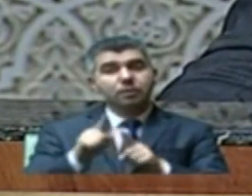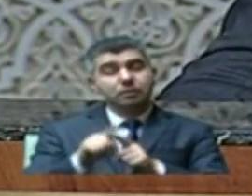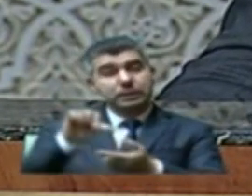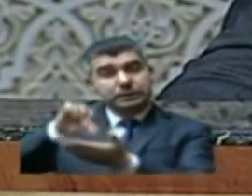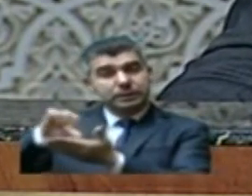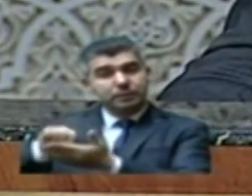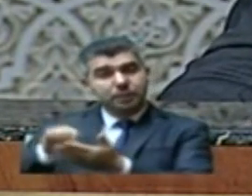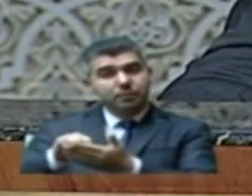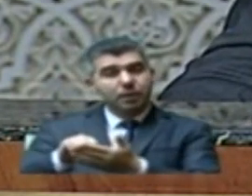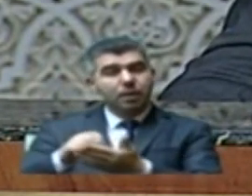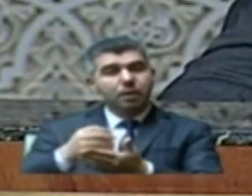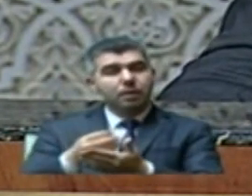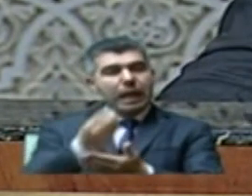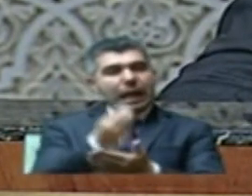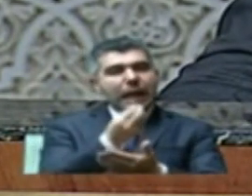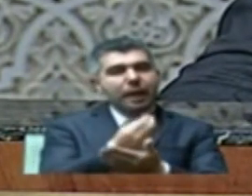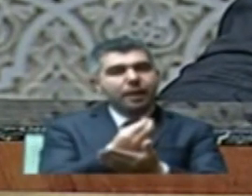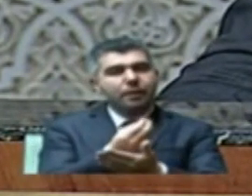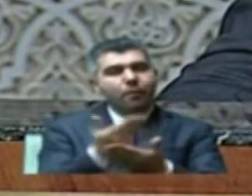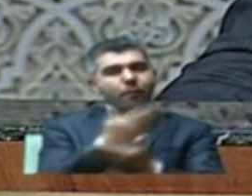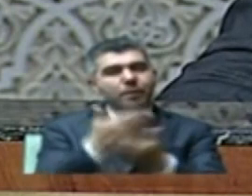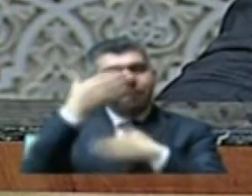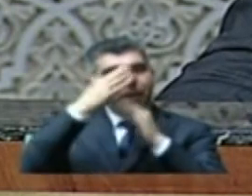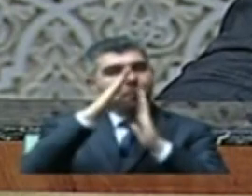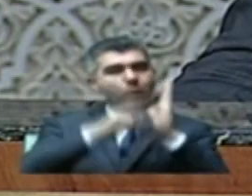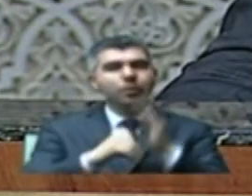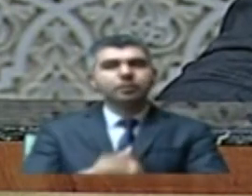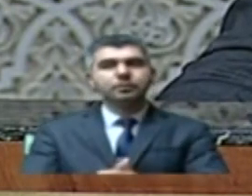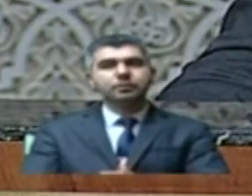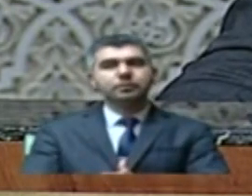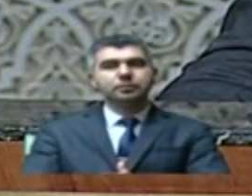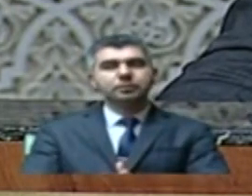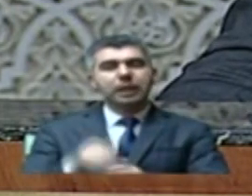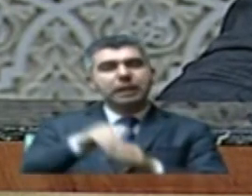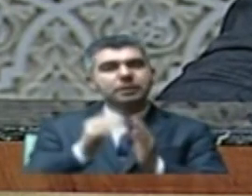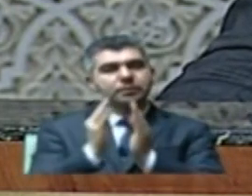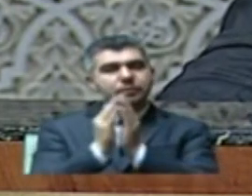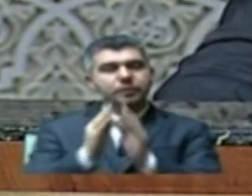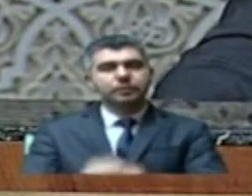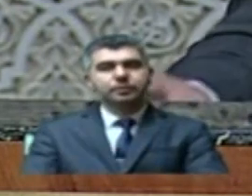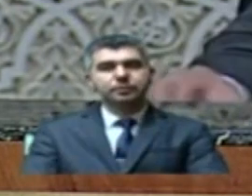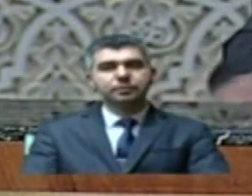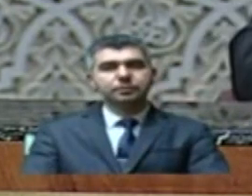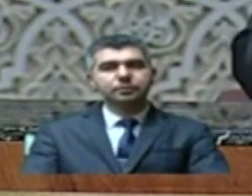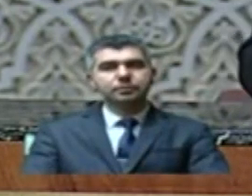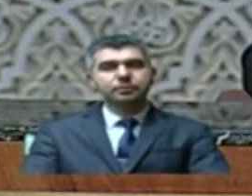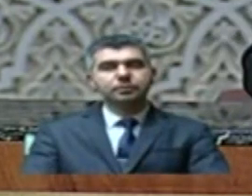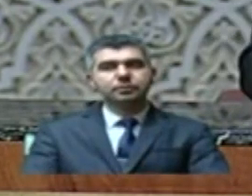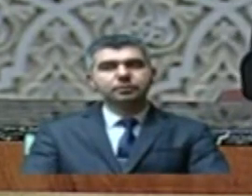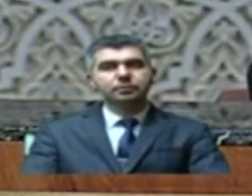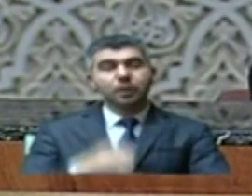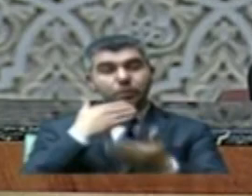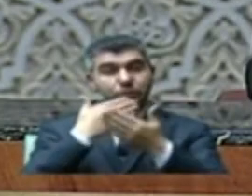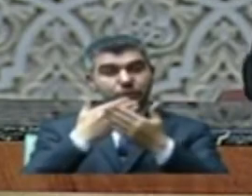المؤسسات الخيرية ببلادنا. الكلمة لأحد السادة المستشارين فريق العدالة والتنمية، تفضل السيد المستشار.